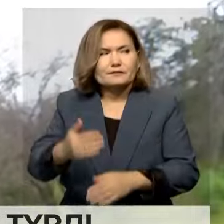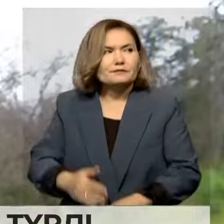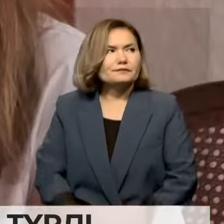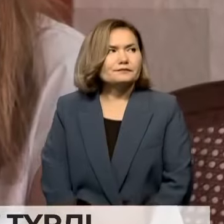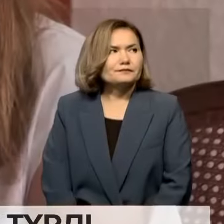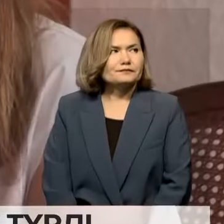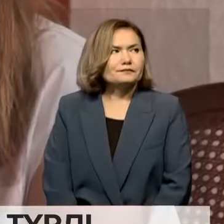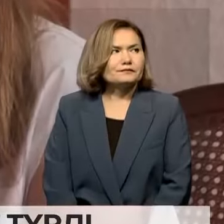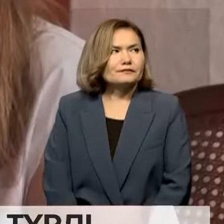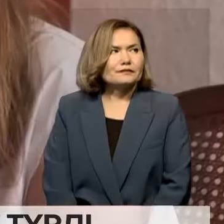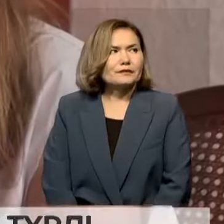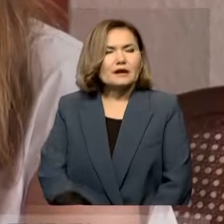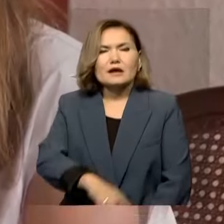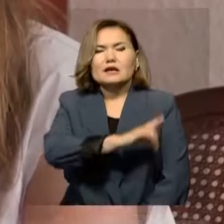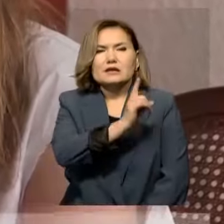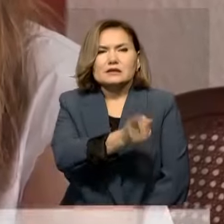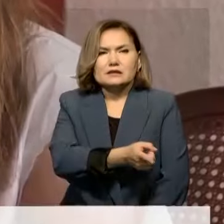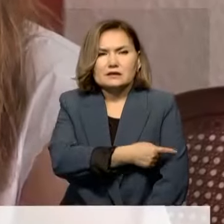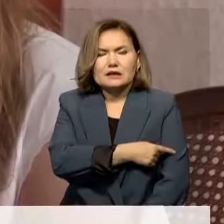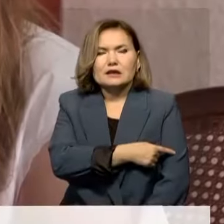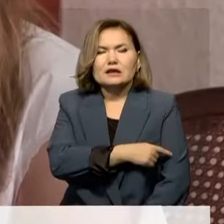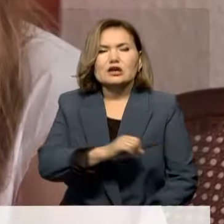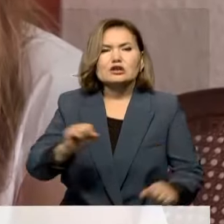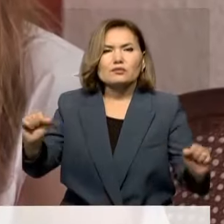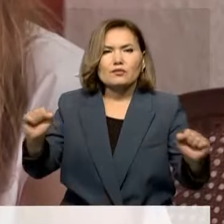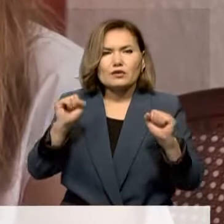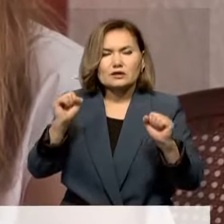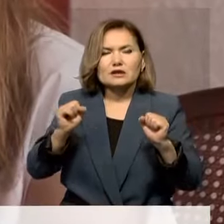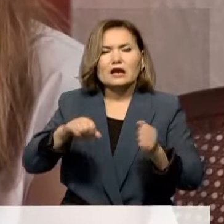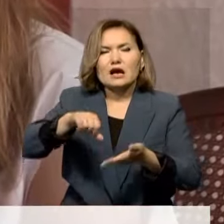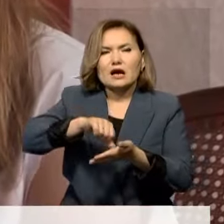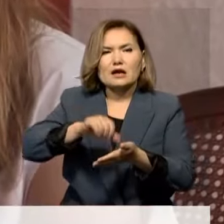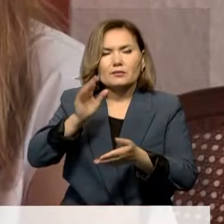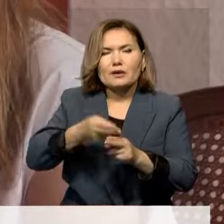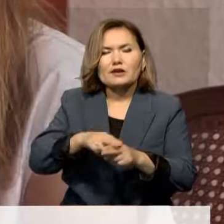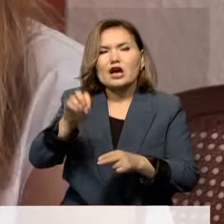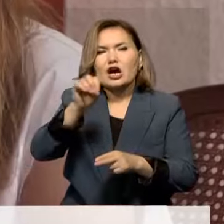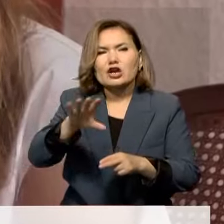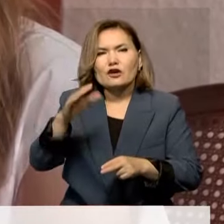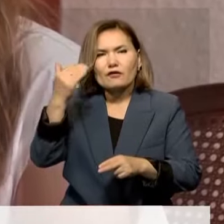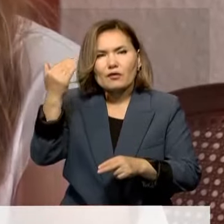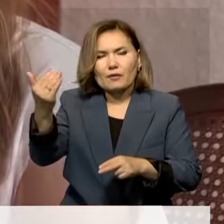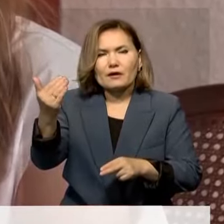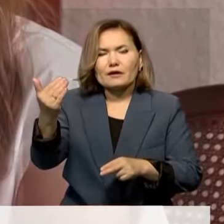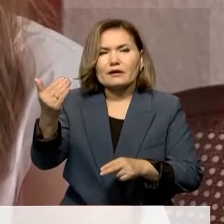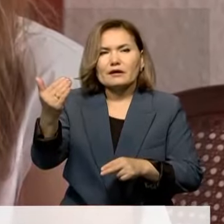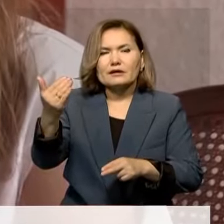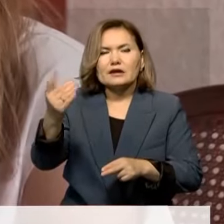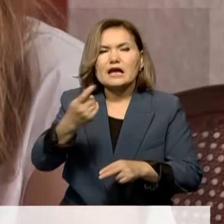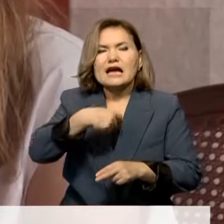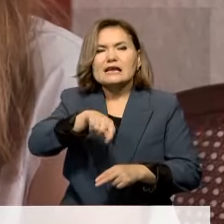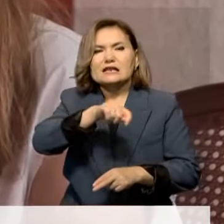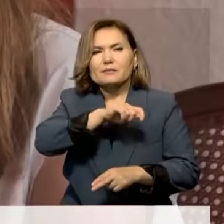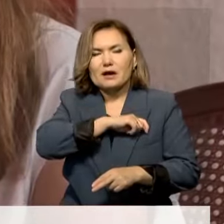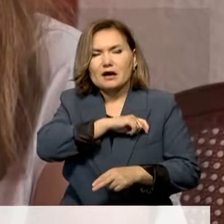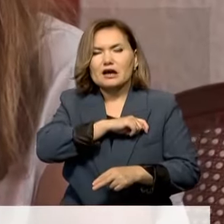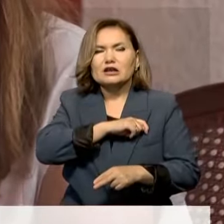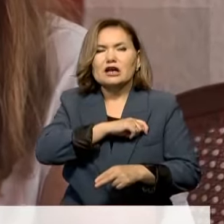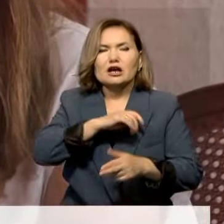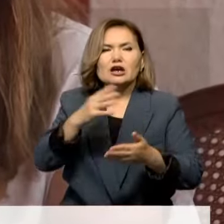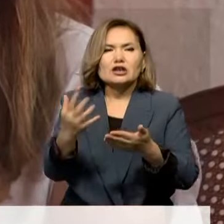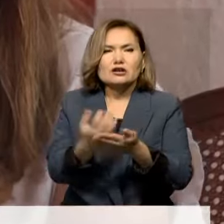жерлесіміз. Мықты-мықты спортшыларды алып баратырым. Ішінде Европа, Испания чемпиондар